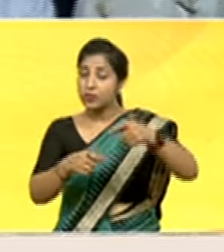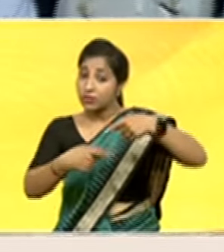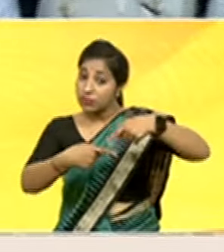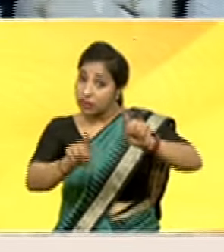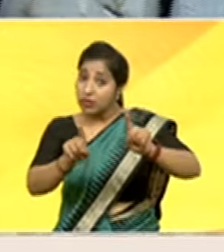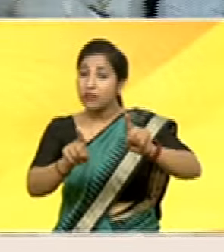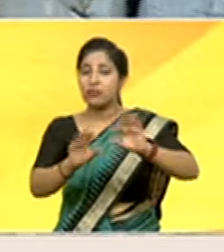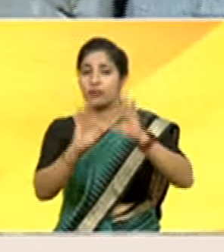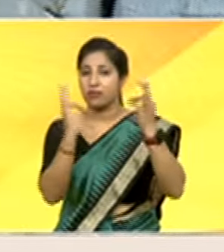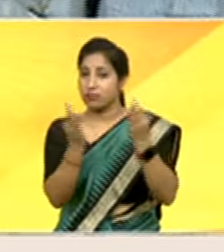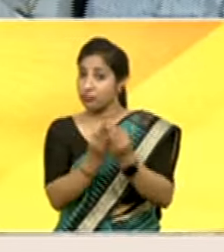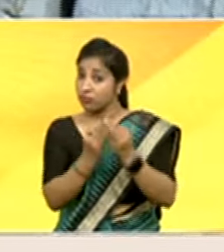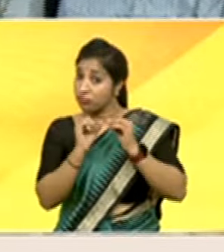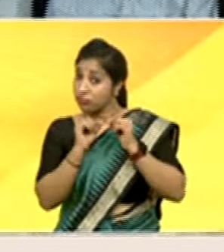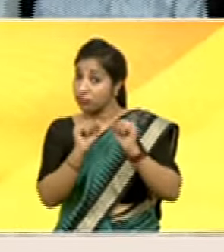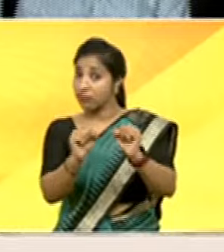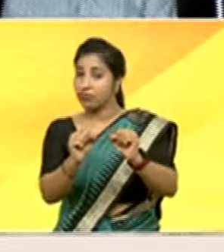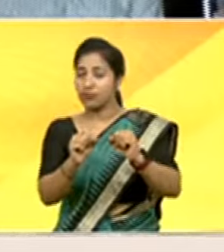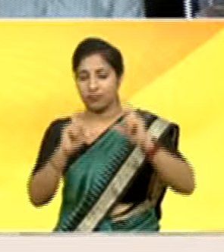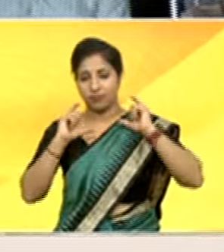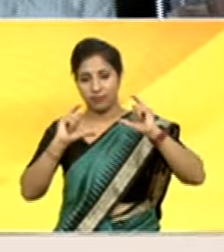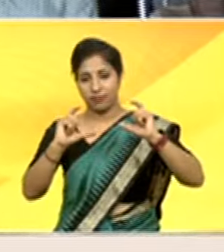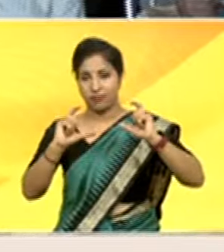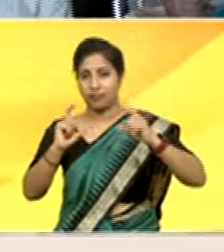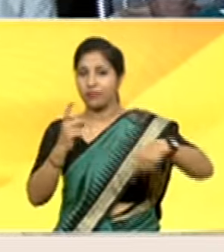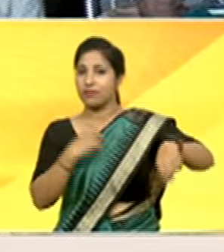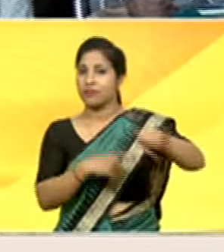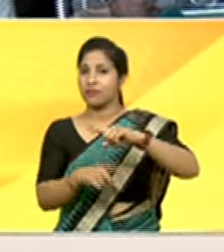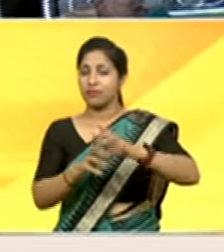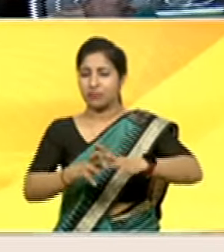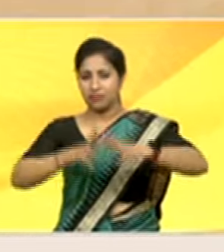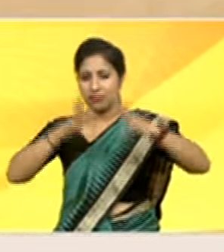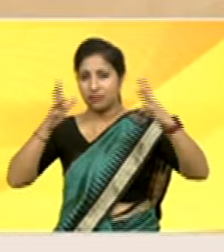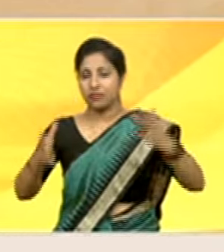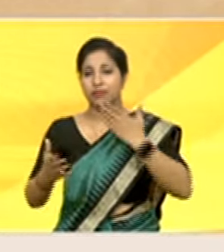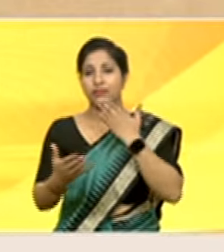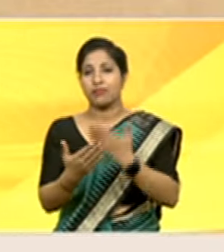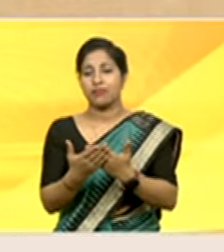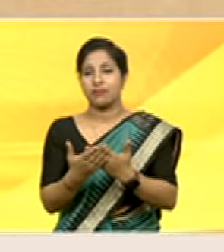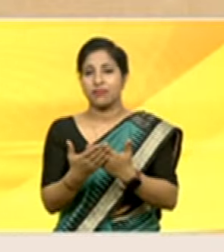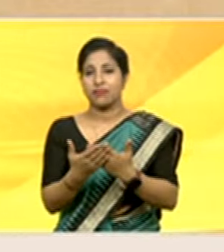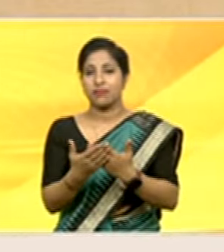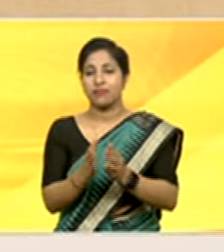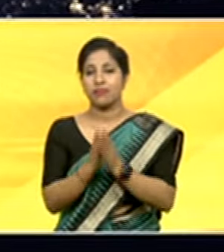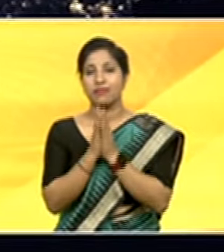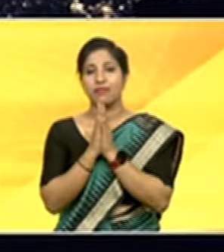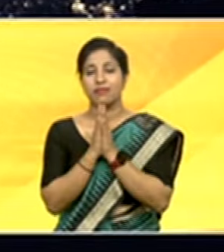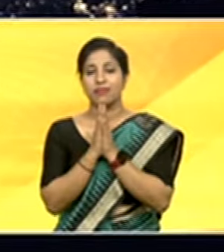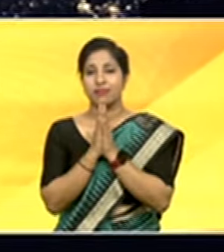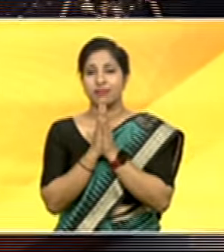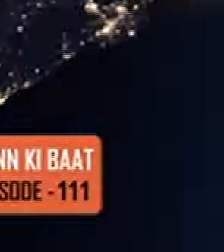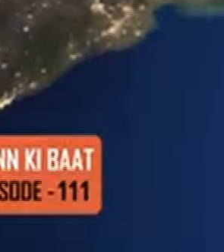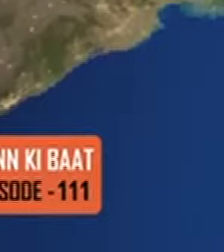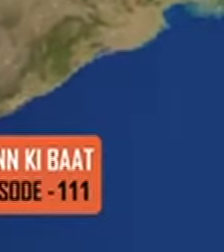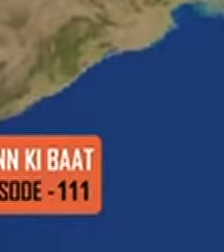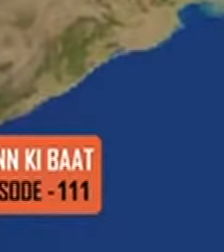अपने परिवार का ध्यान रखिए। बहुत बहुत धन्यवाद। नमस्कार।